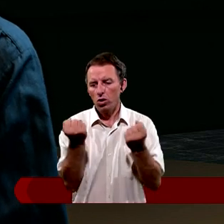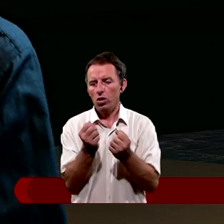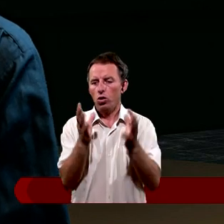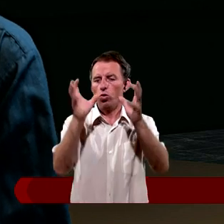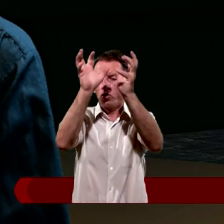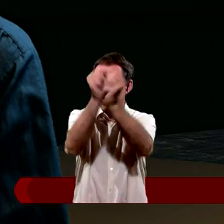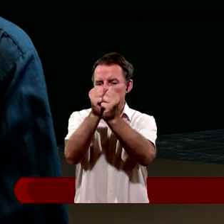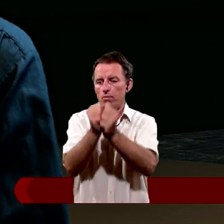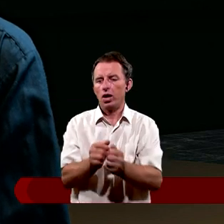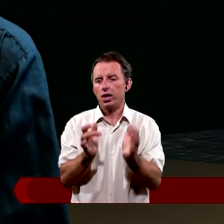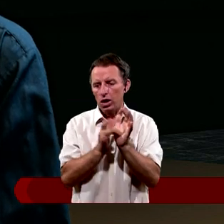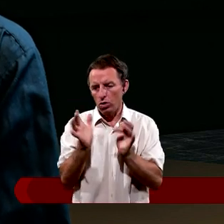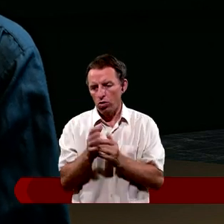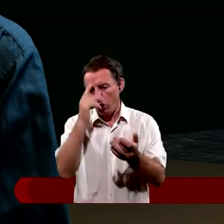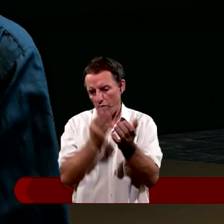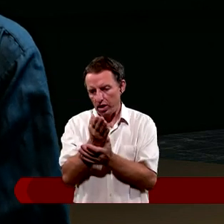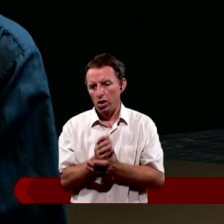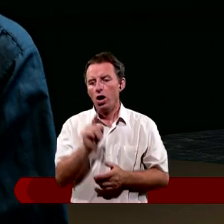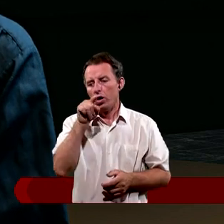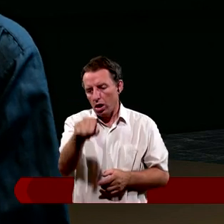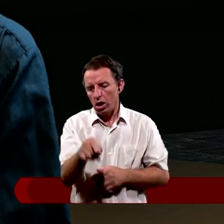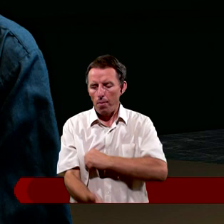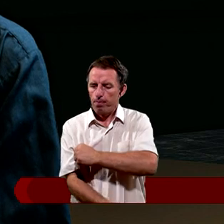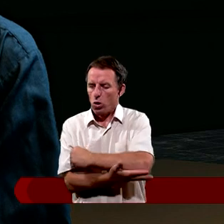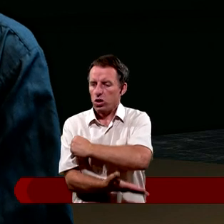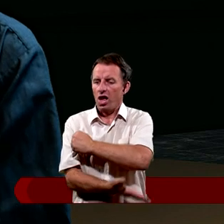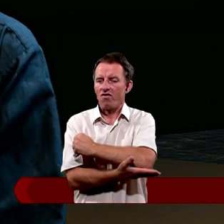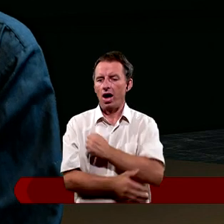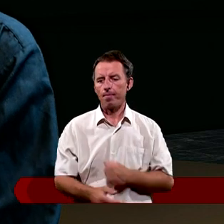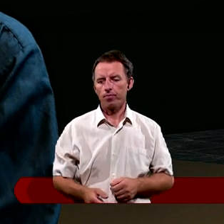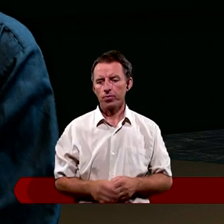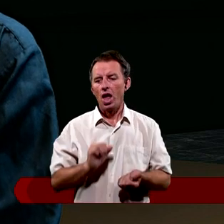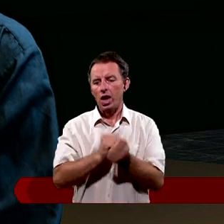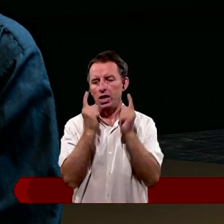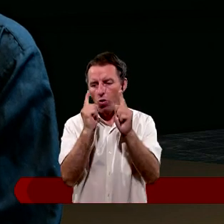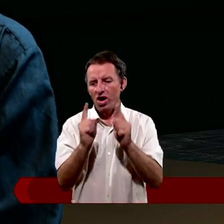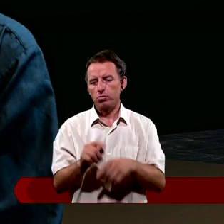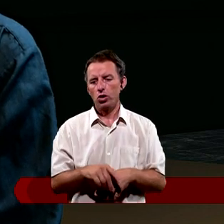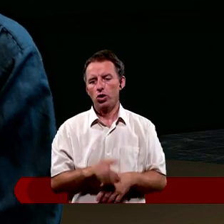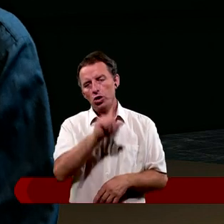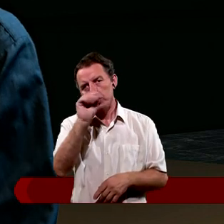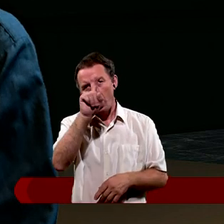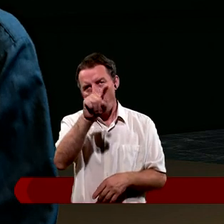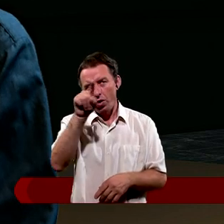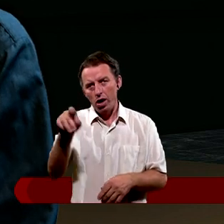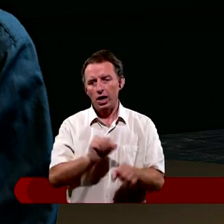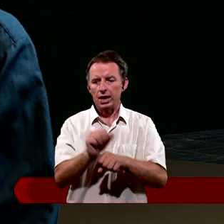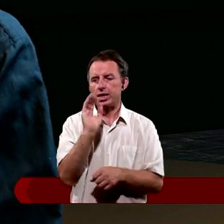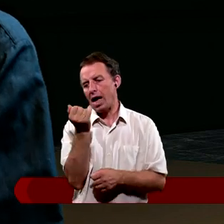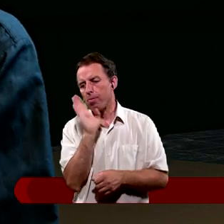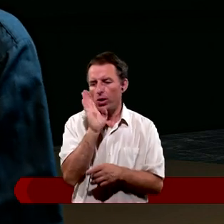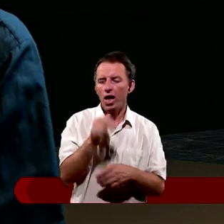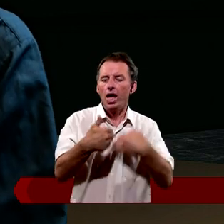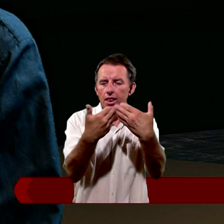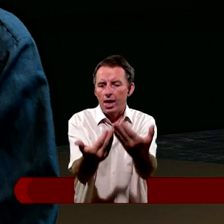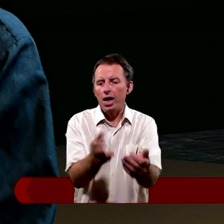się uchwycimy i uwierzymy. Jakby tam jest, to jest podstawa. Ale zauważmy, że ono jest jakby